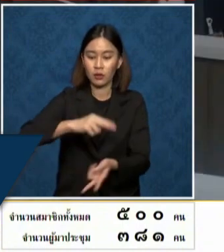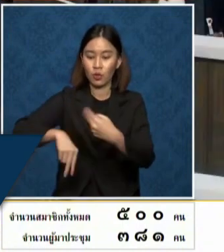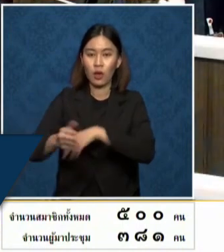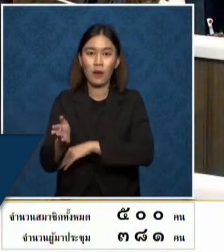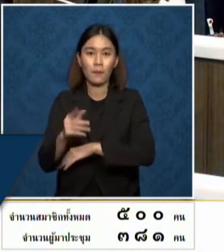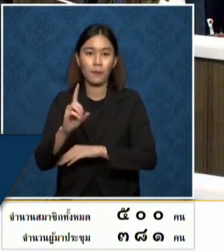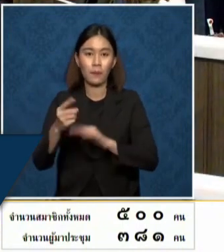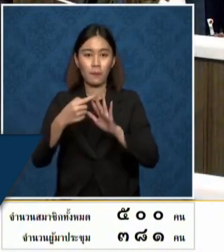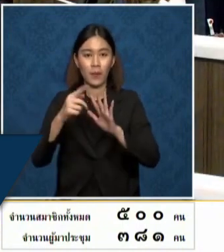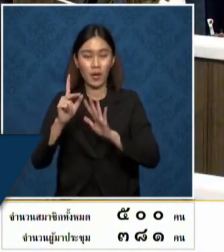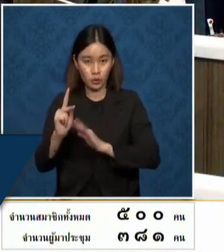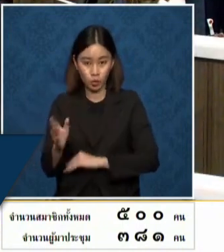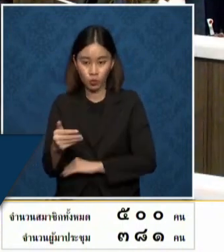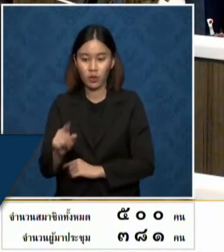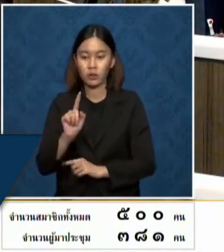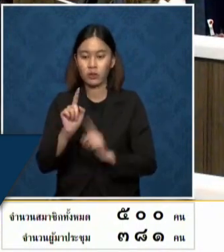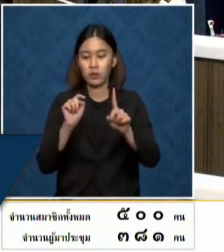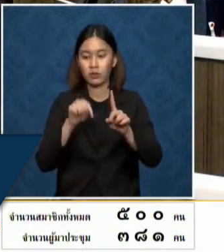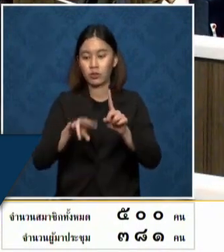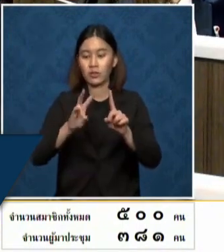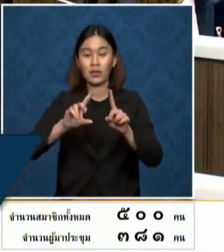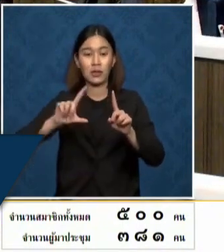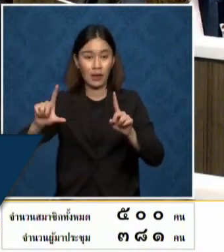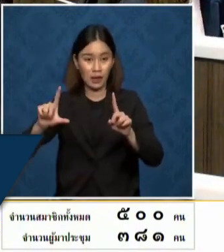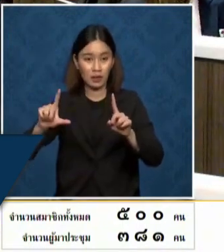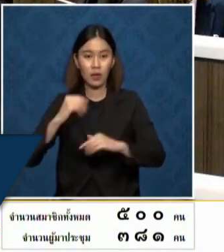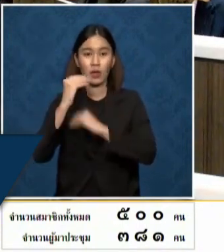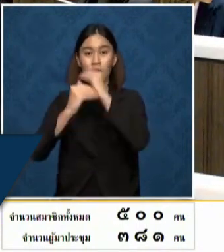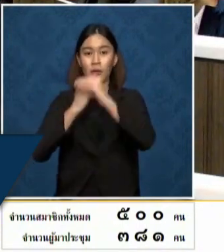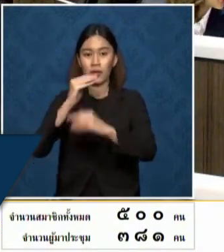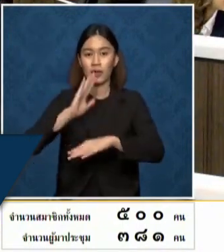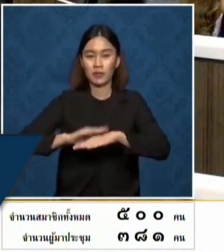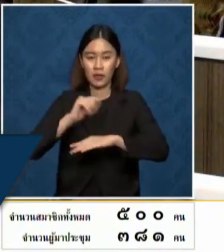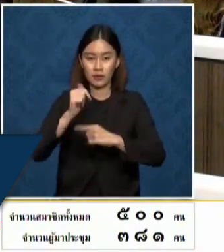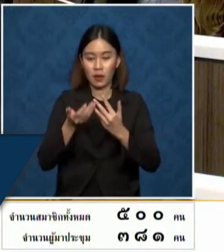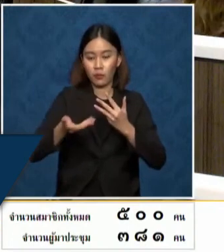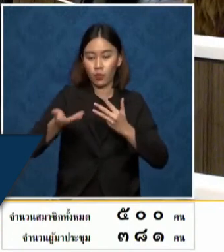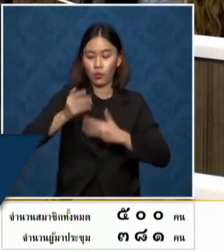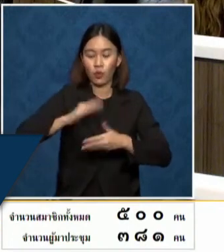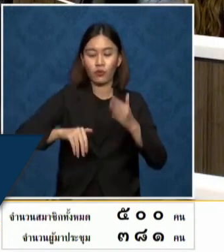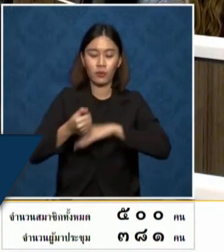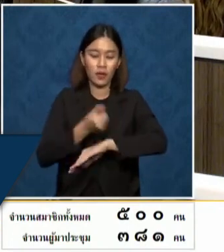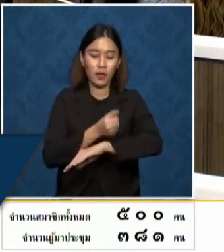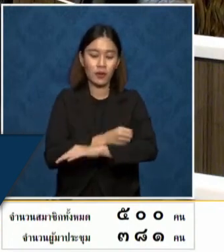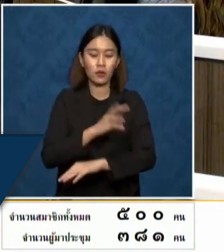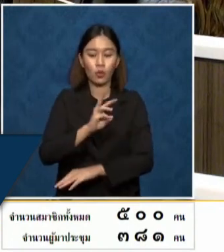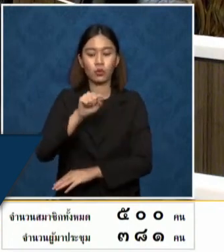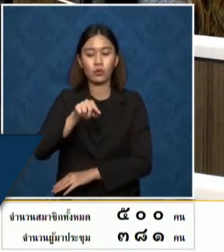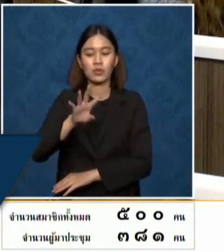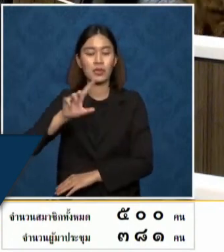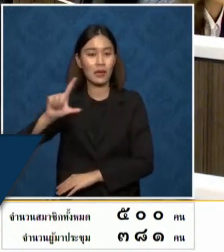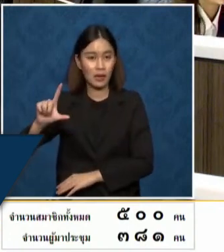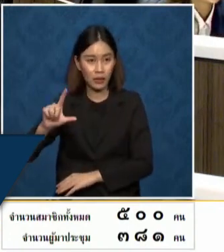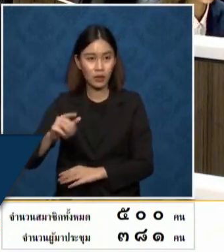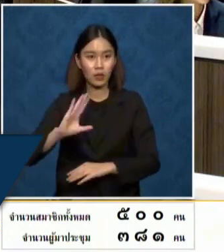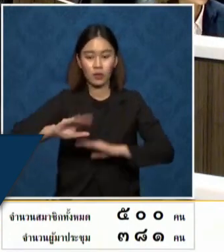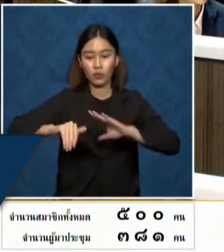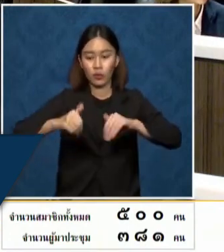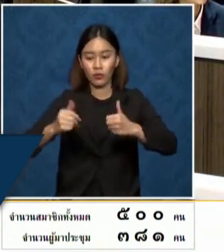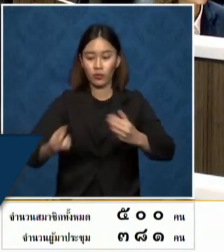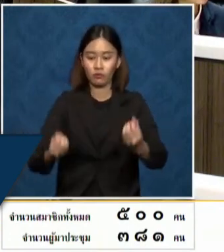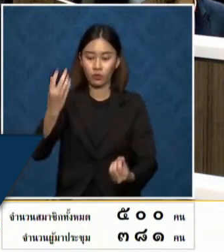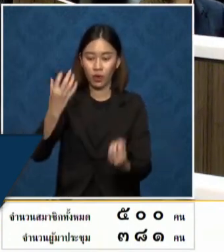ปลาดุกพุควนเคร็ง 1.7ล้านบาทพัฒนาทักษะยกระดับฝีมือแรงงาน 6.4ล้านบาทฟื้นฟู